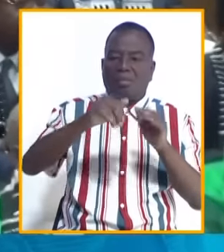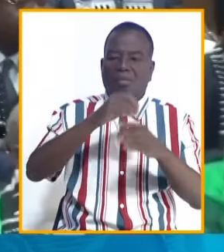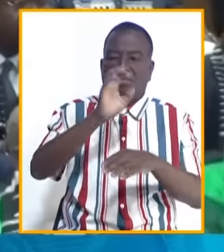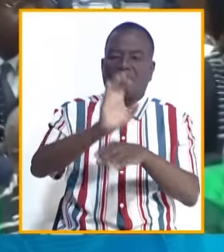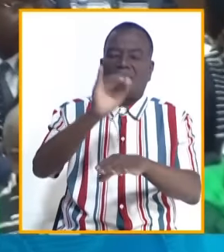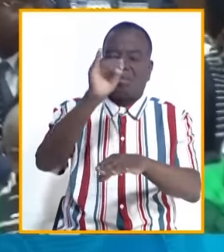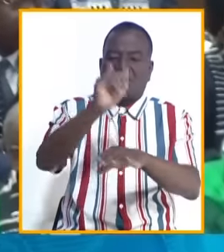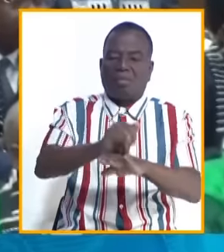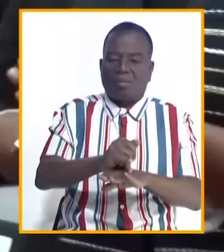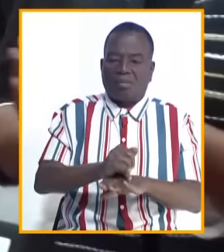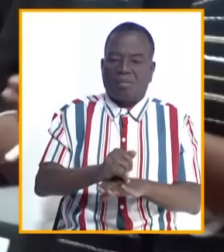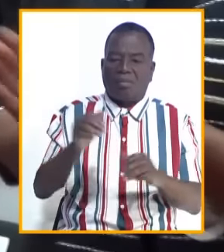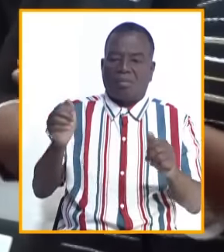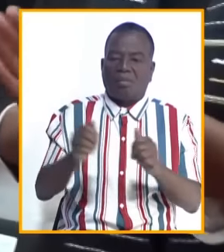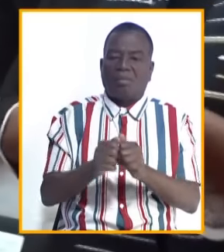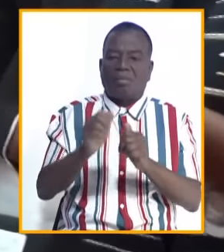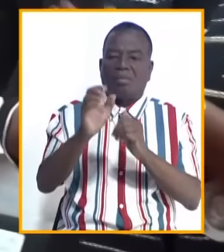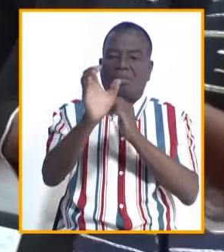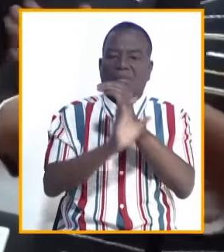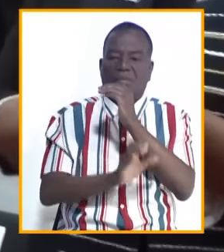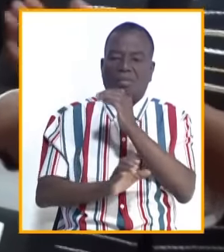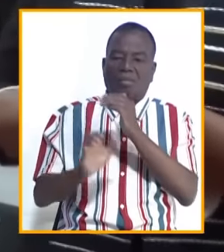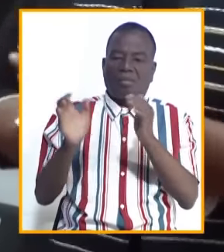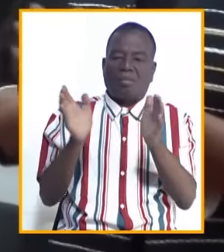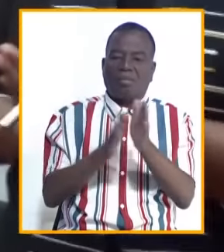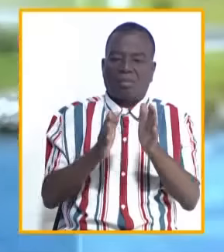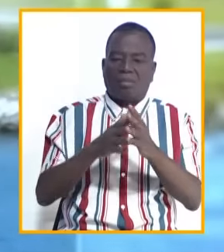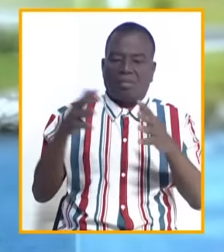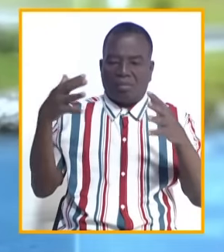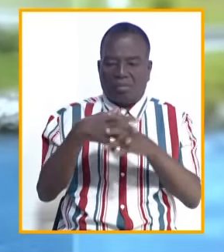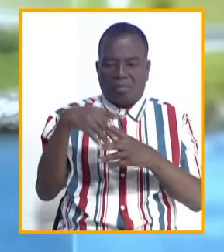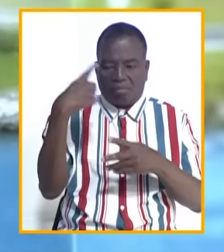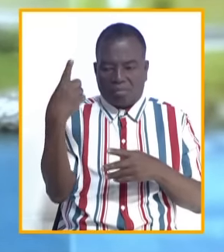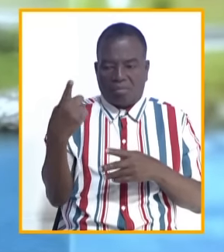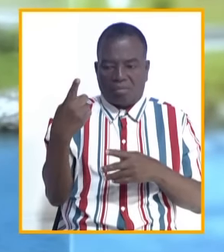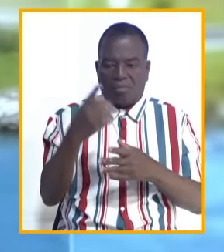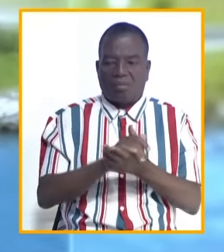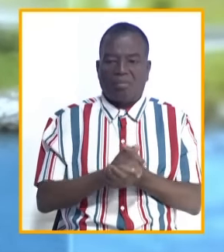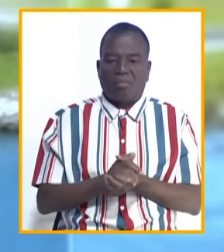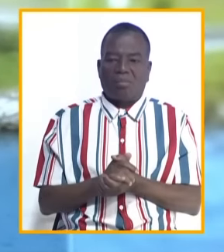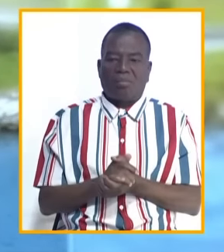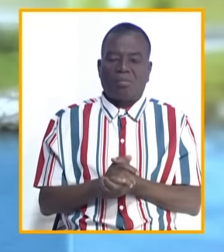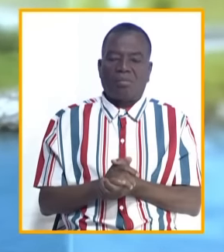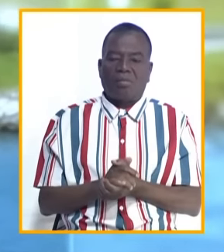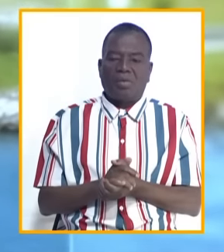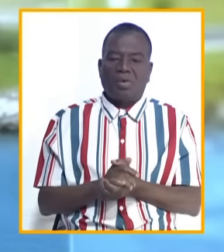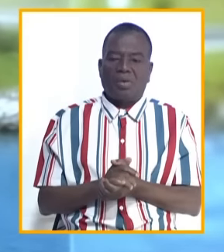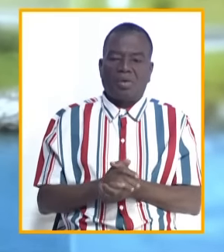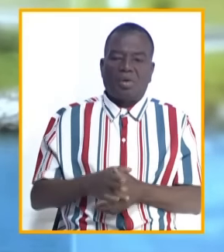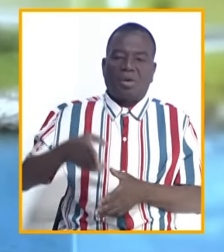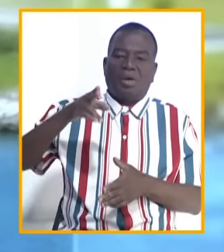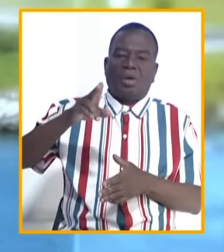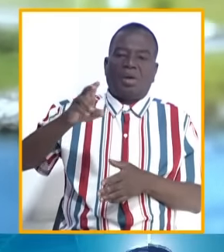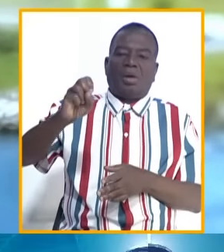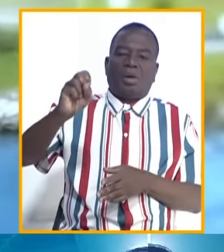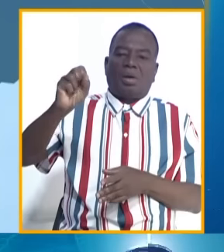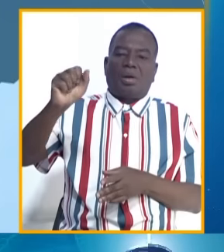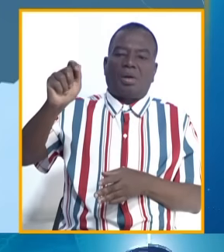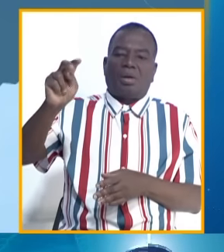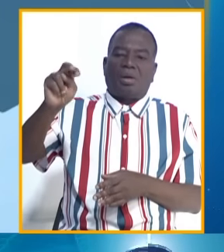territoire national avec un calendrier académique unique. Le Haut Sassandra en marche pour